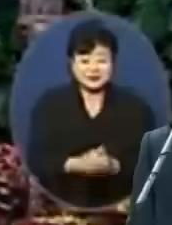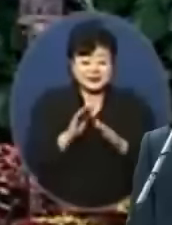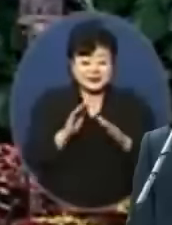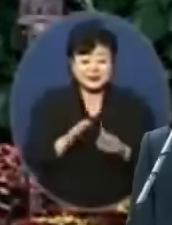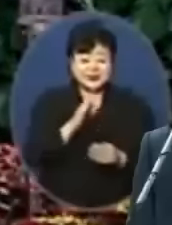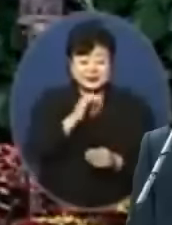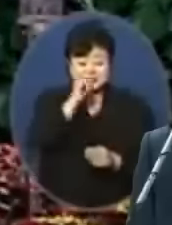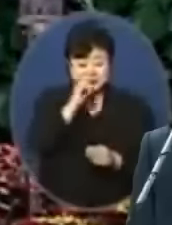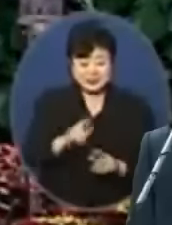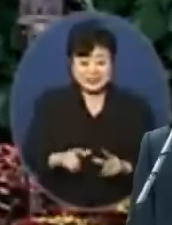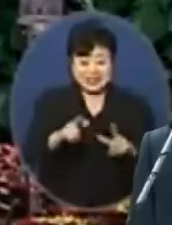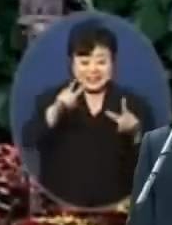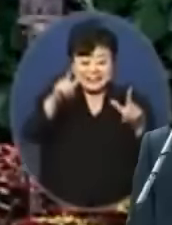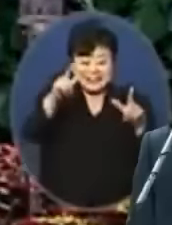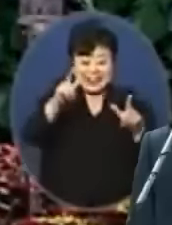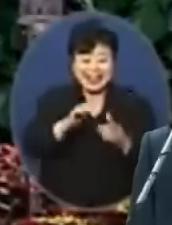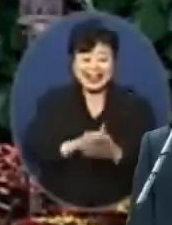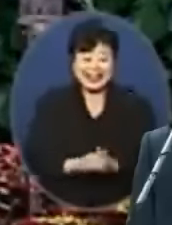오늘도 참으로 좋은 날입니다.